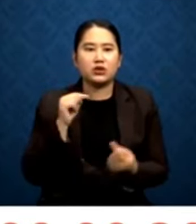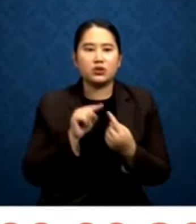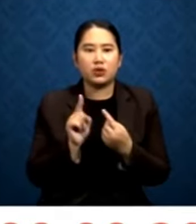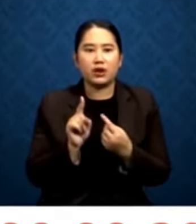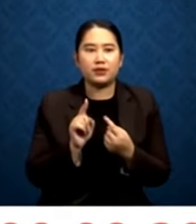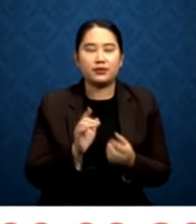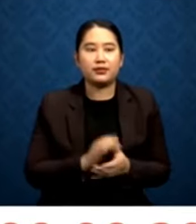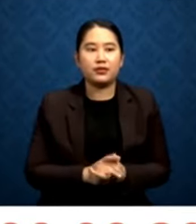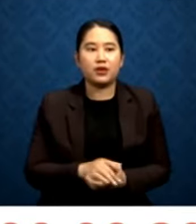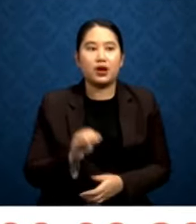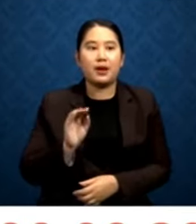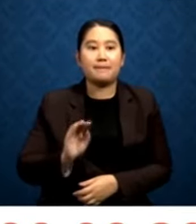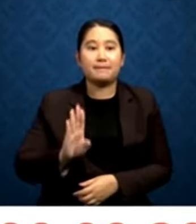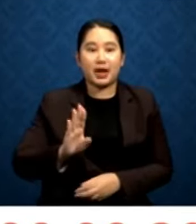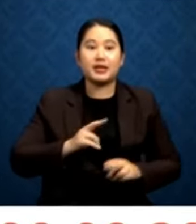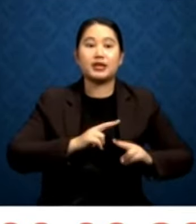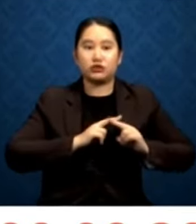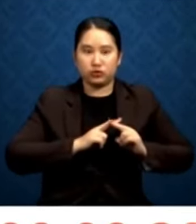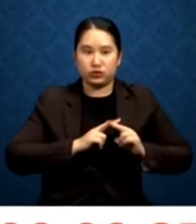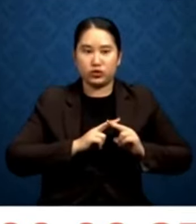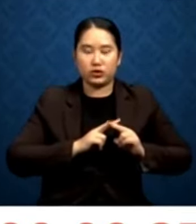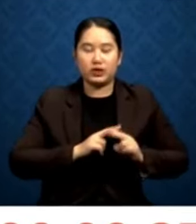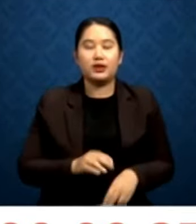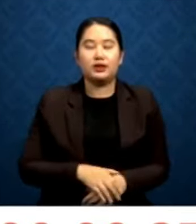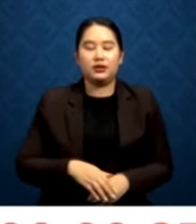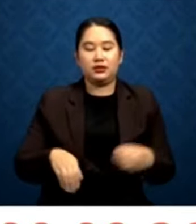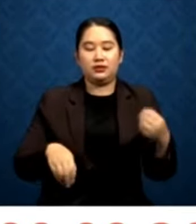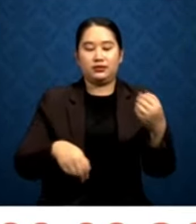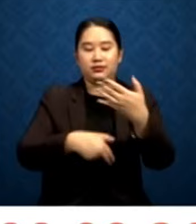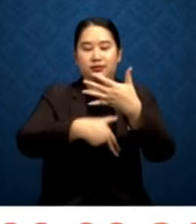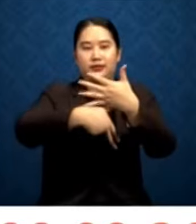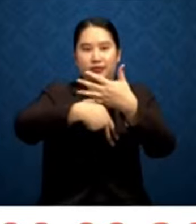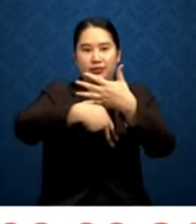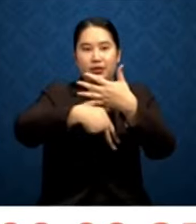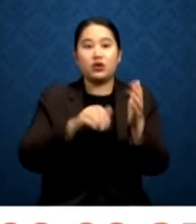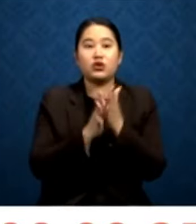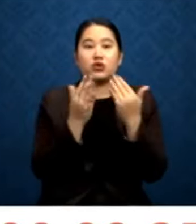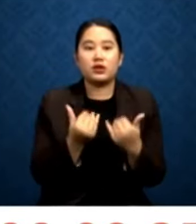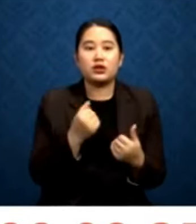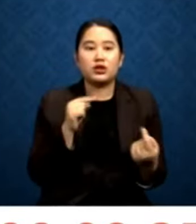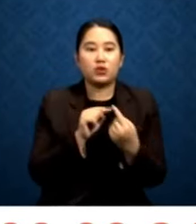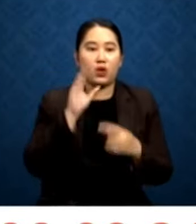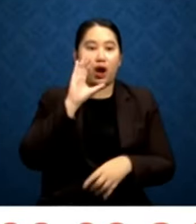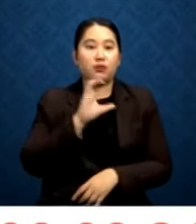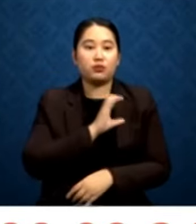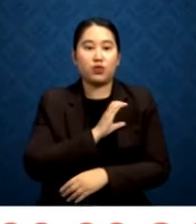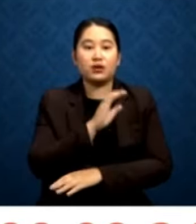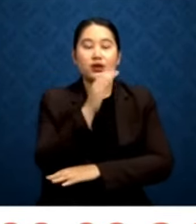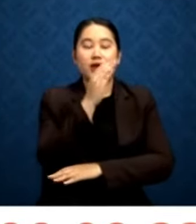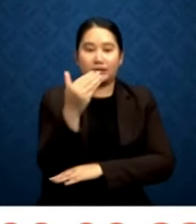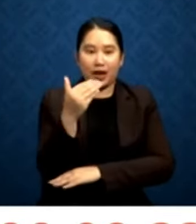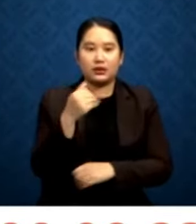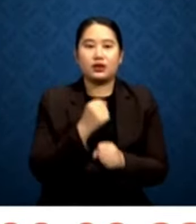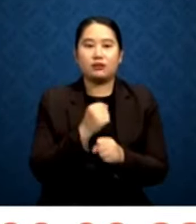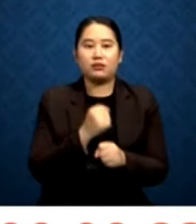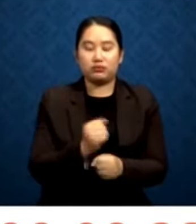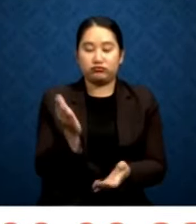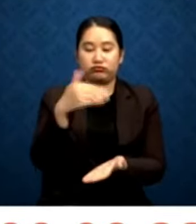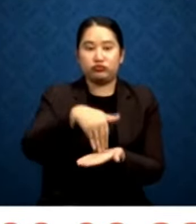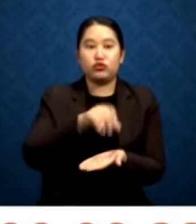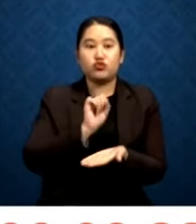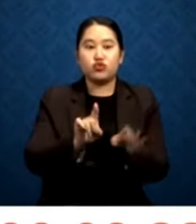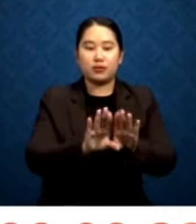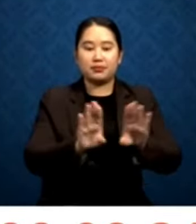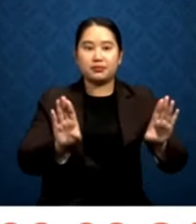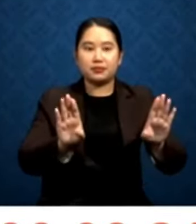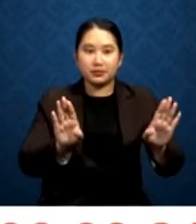องบิษัทเอกชน บริษัท The Iconเกิดขึ้นทางสังประหัชาติเองได้เปิดสูรัเรื่องร้อง